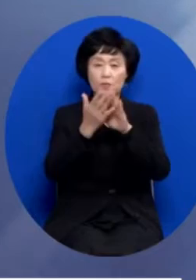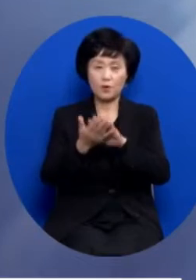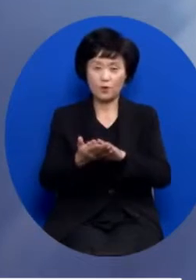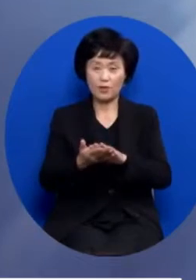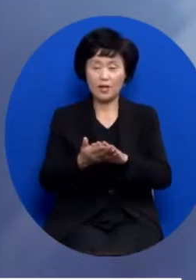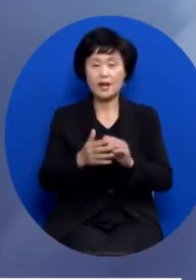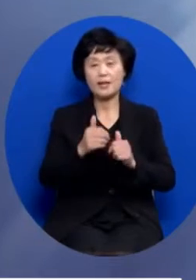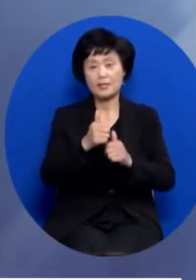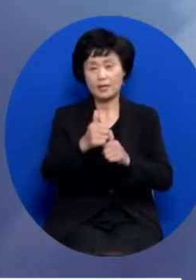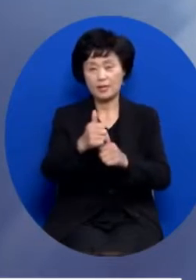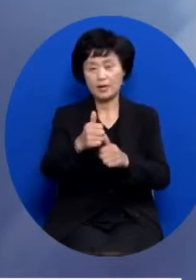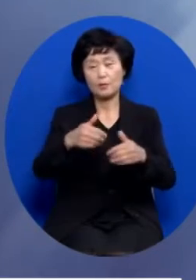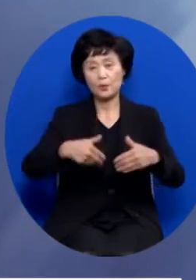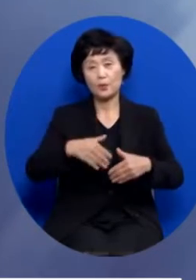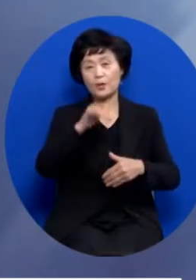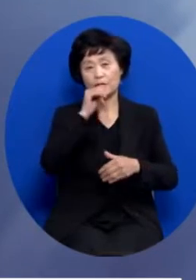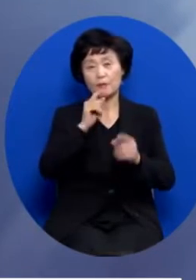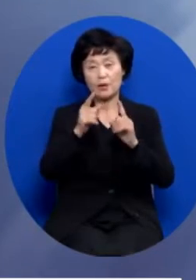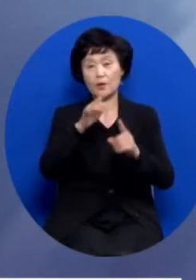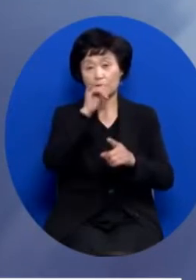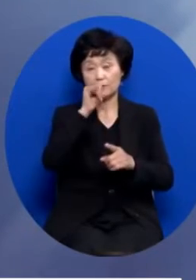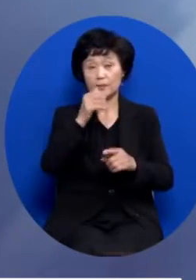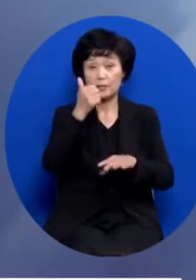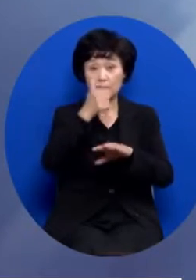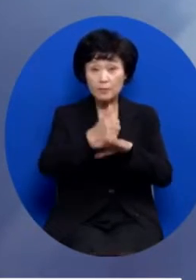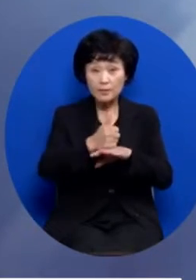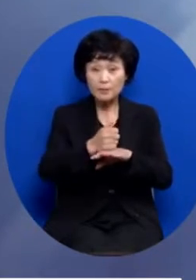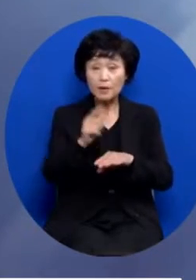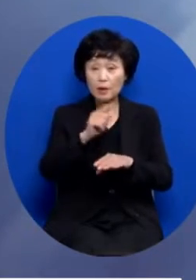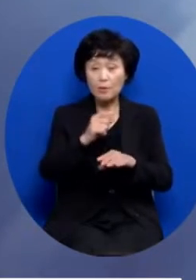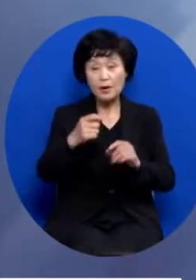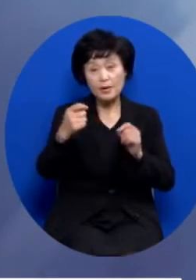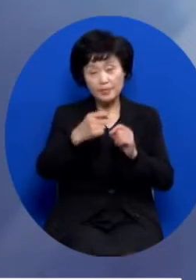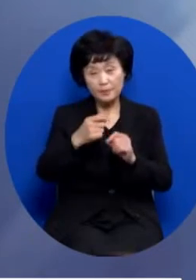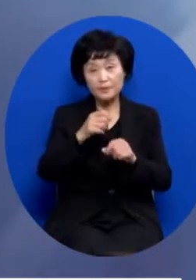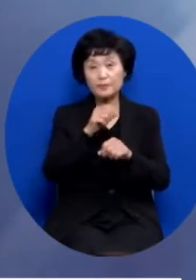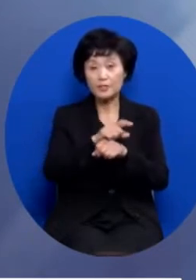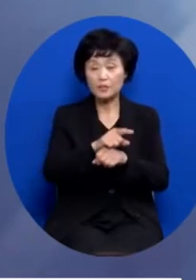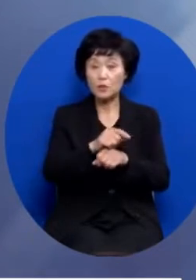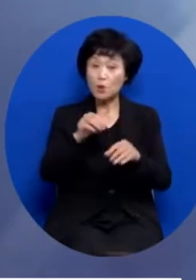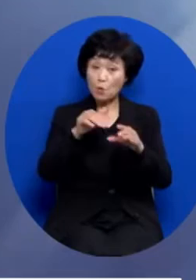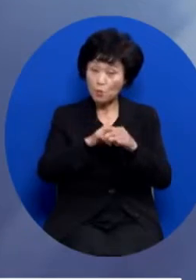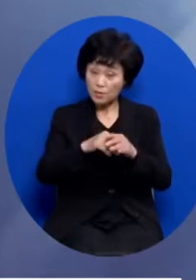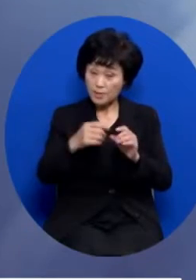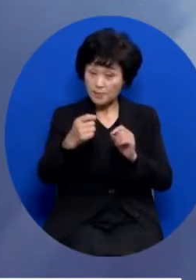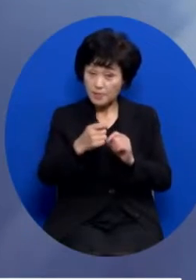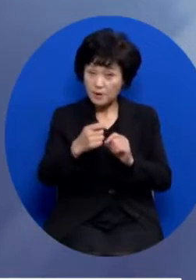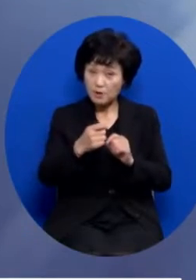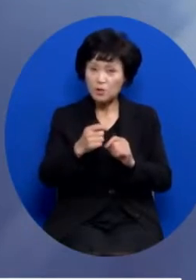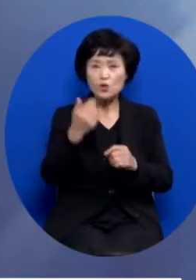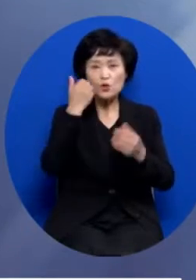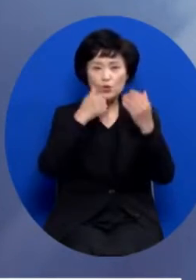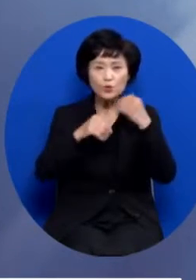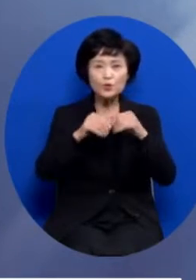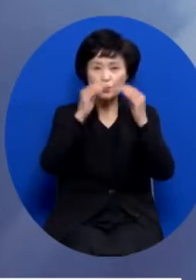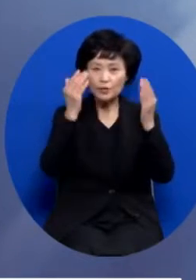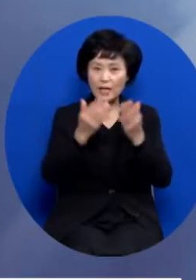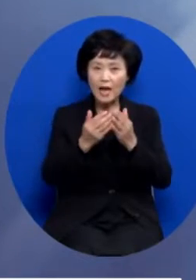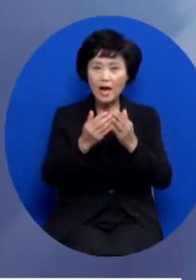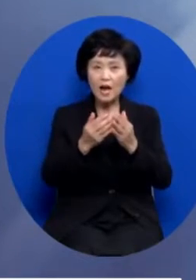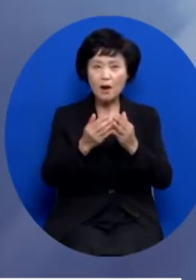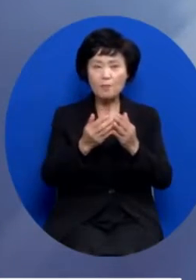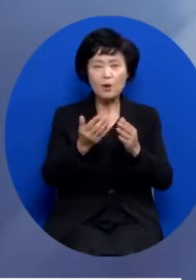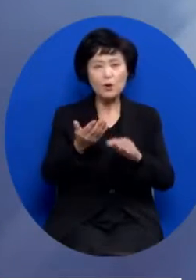같이 따라가야 되는 거고, 그다음에 마지막은 저는 접근성인데요. 문화를 접근하는 데 있어서 누구나 그 사람의 지위